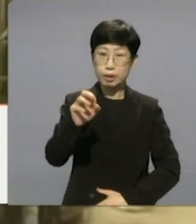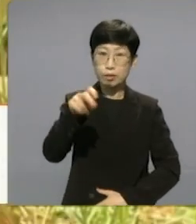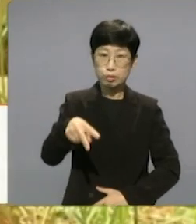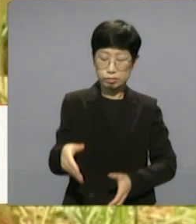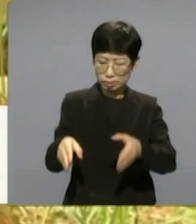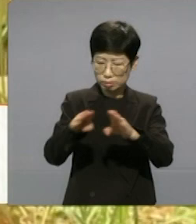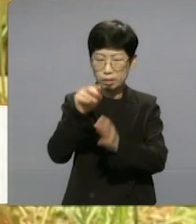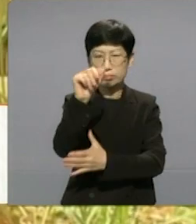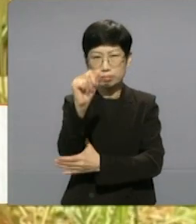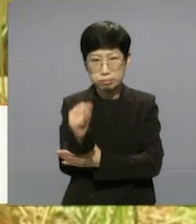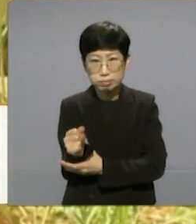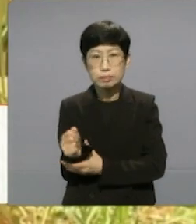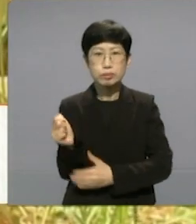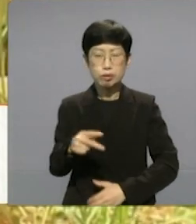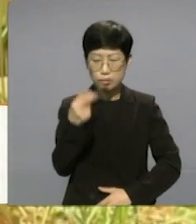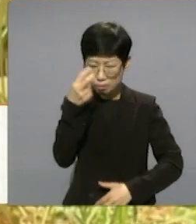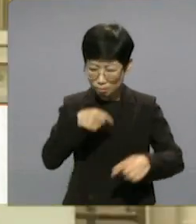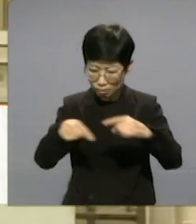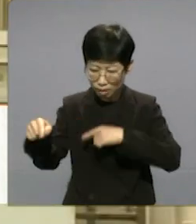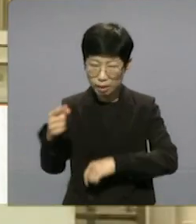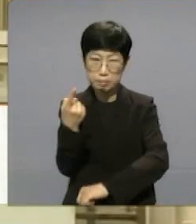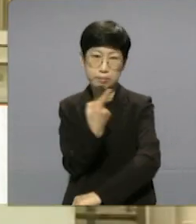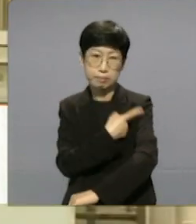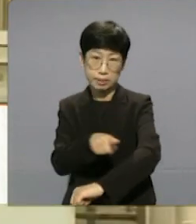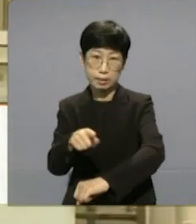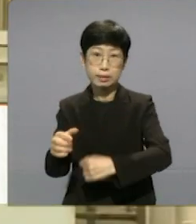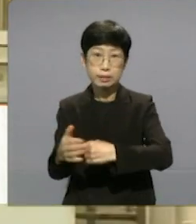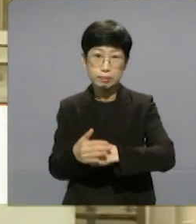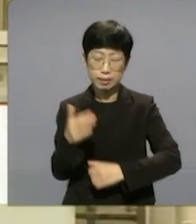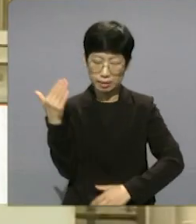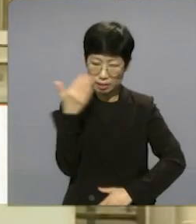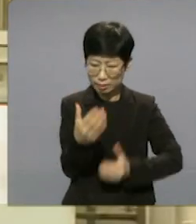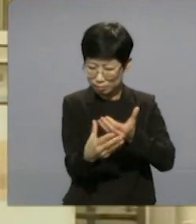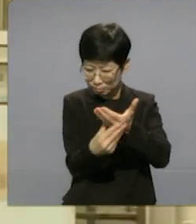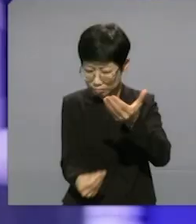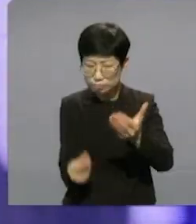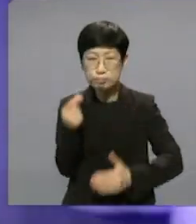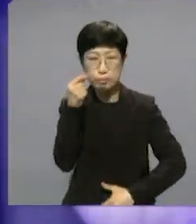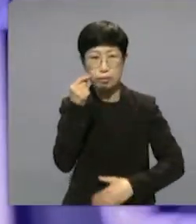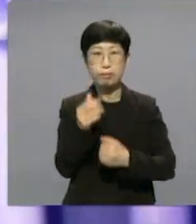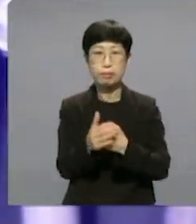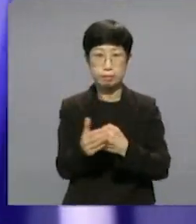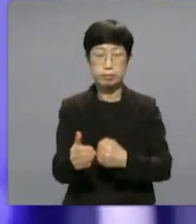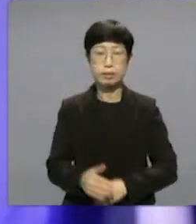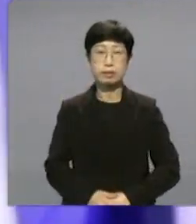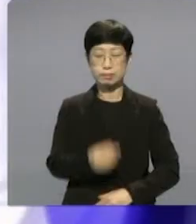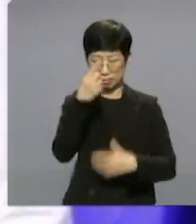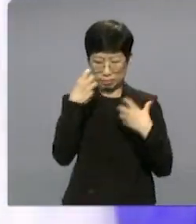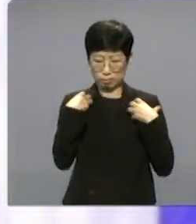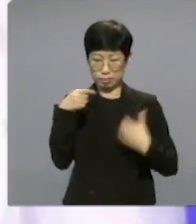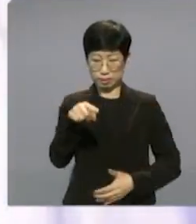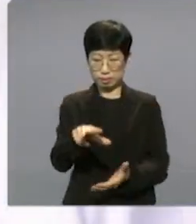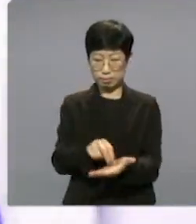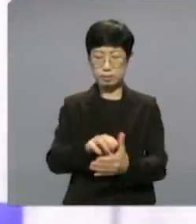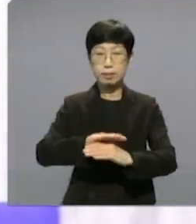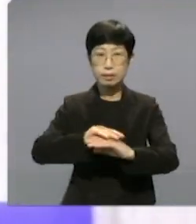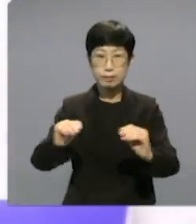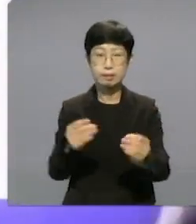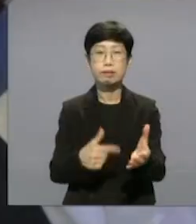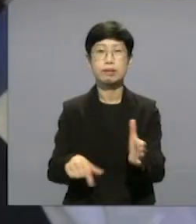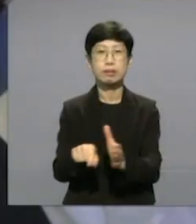유지관리 능력도 부족해 정유처리를 제대로 못하기 때문입니다 나이지리아 정부는 이런 문제를 해결하기